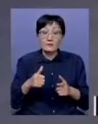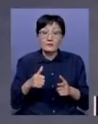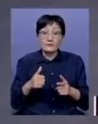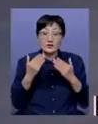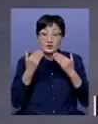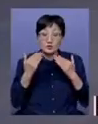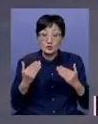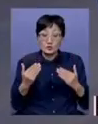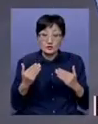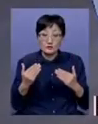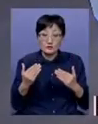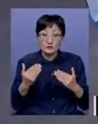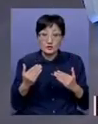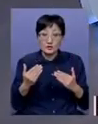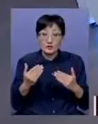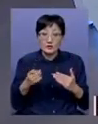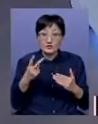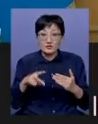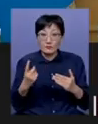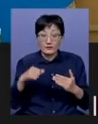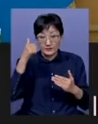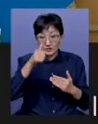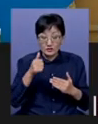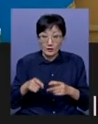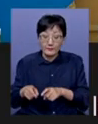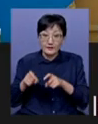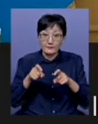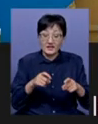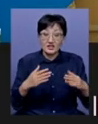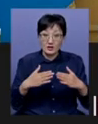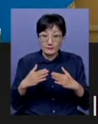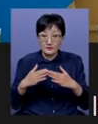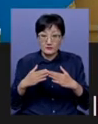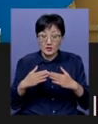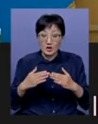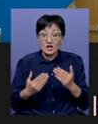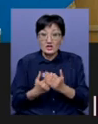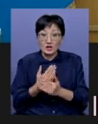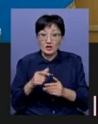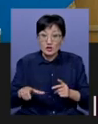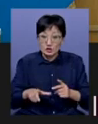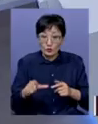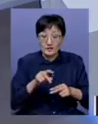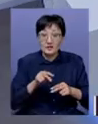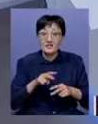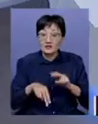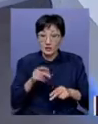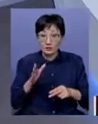жылдың соңында сонымен 21 жылда переходящий объектімен жаңа жол салынады.